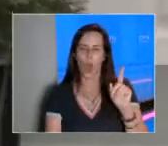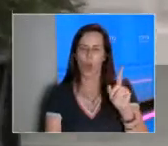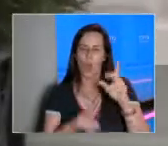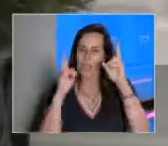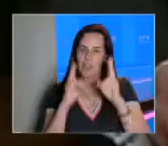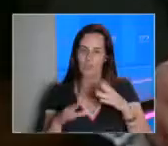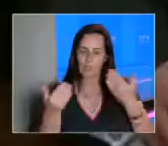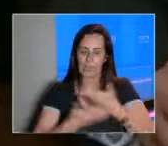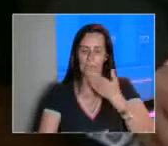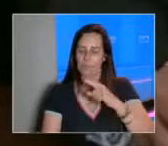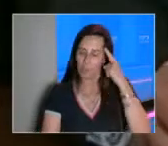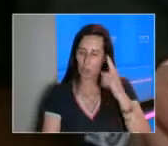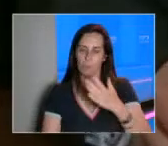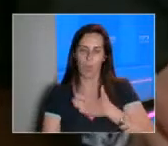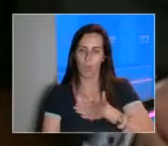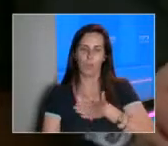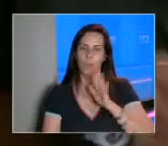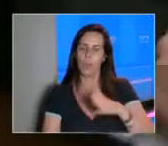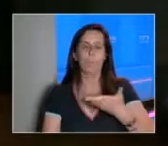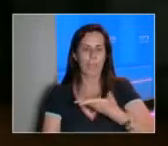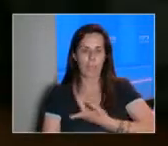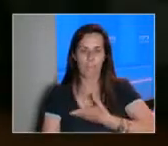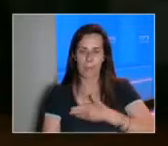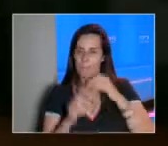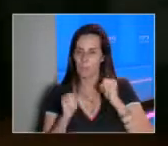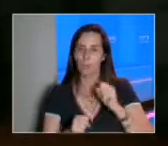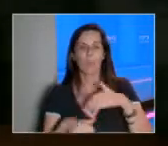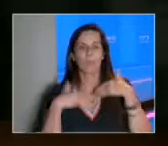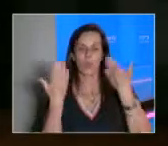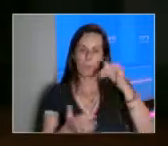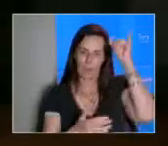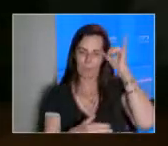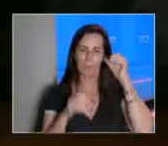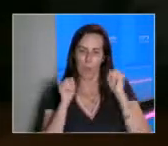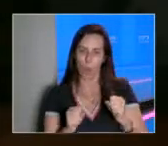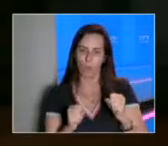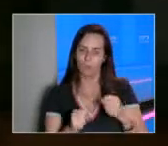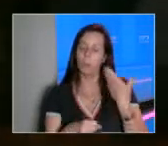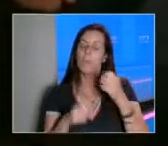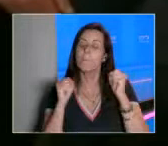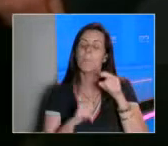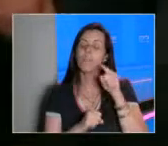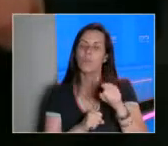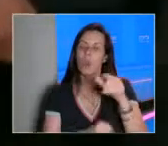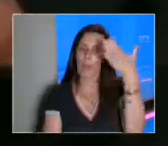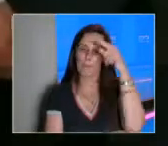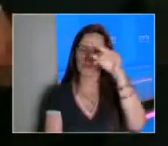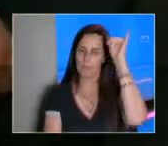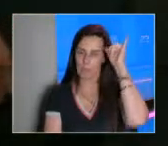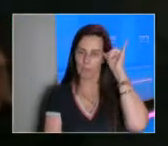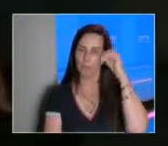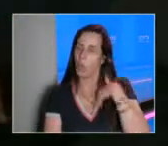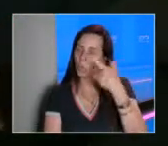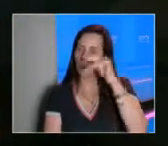יודעים שאנחנו לא רק מקבלים מהם ביטחון, אלא נותנים להם בעצם ביטוח לאומי